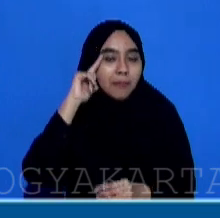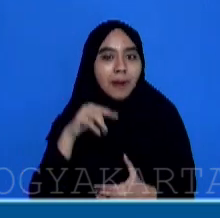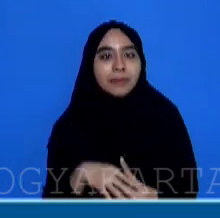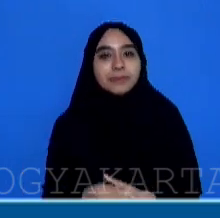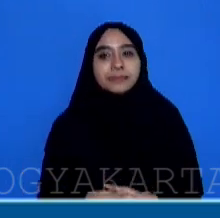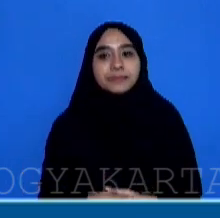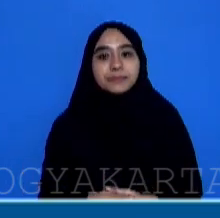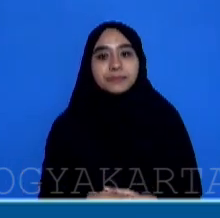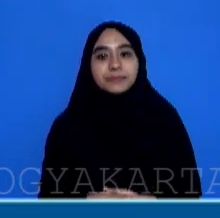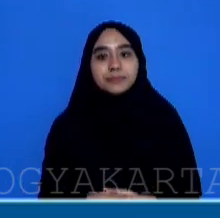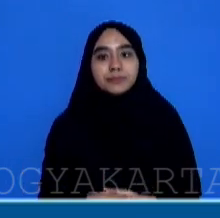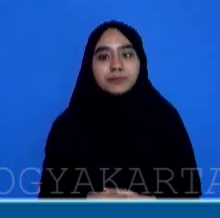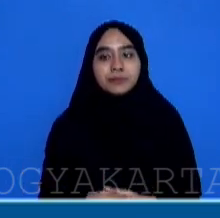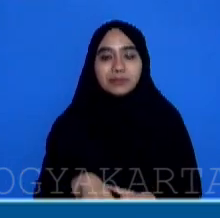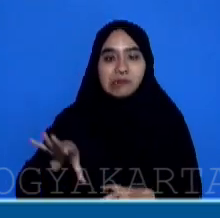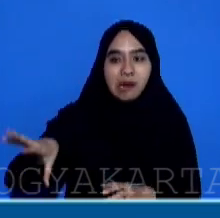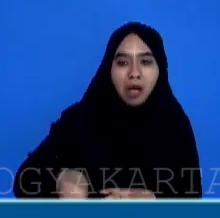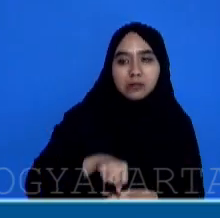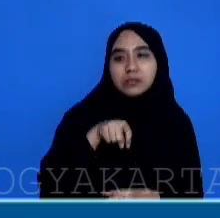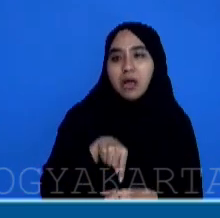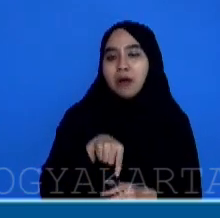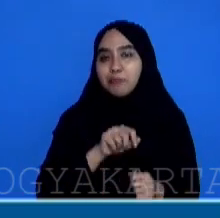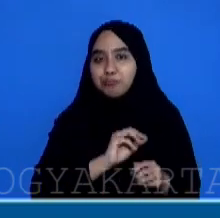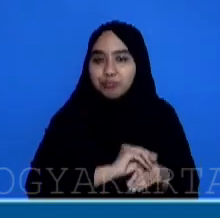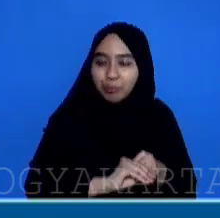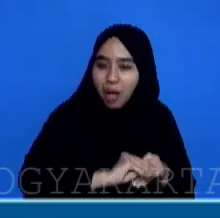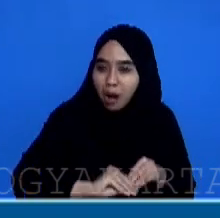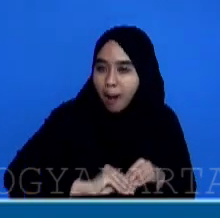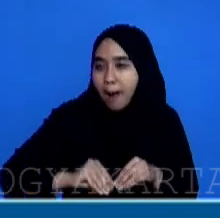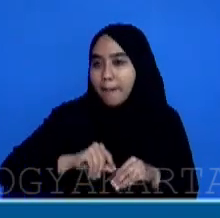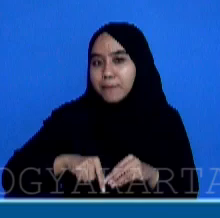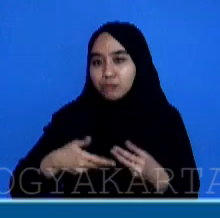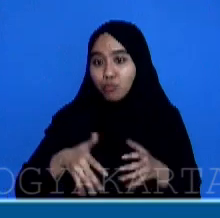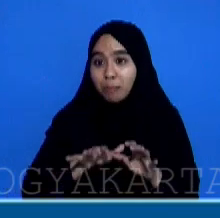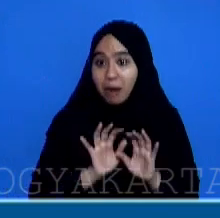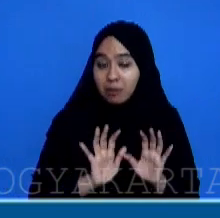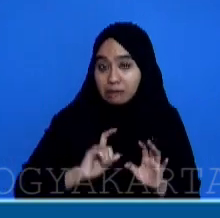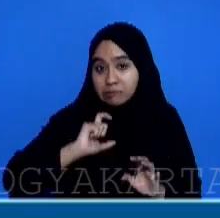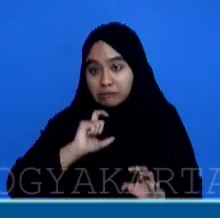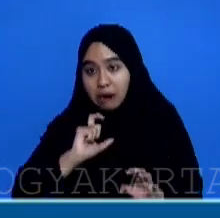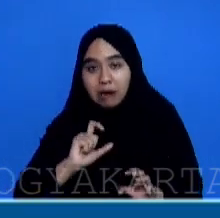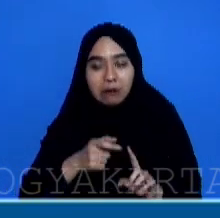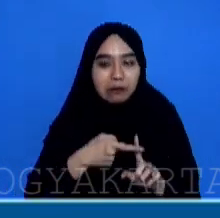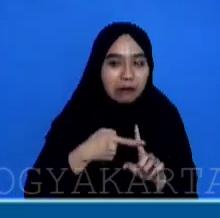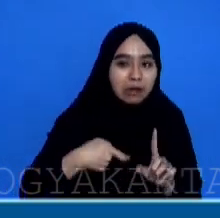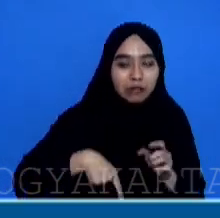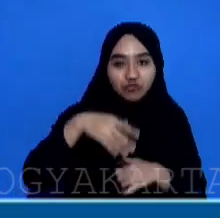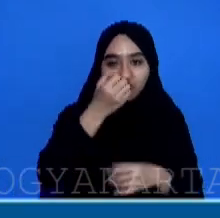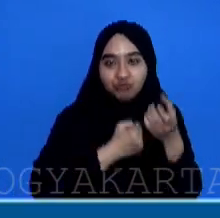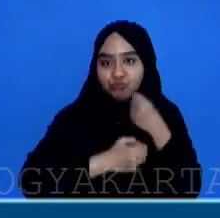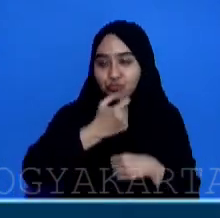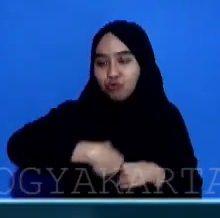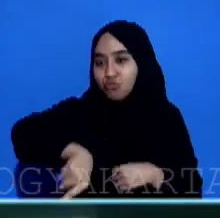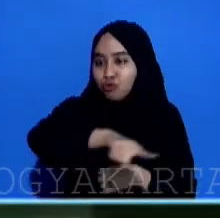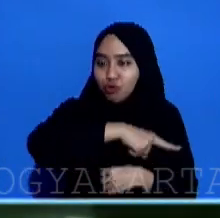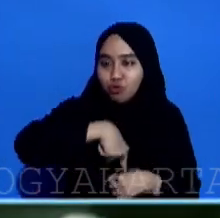supados samangkenipun asiling tetanen saged sae. Pihakipun ugi sampun ngupiaken manika werni cara wiwit saking damel sumur ladang ingga